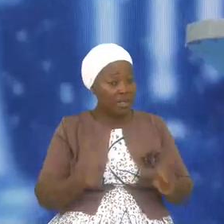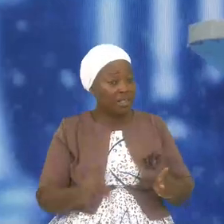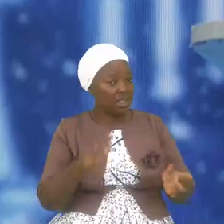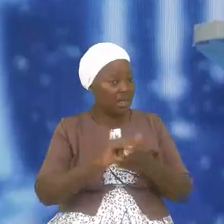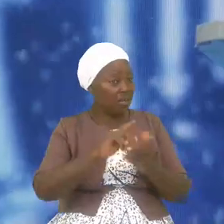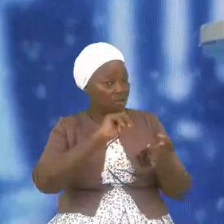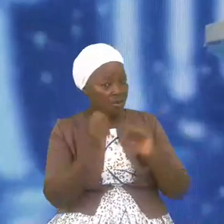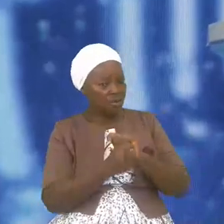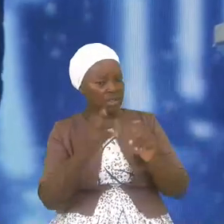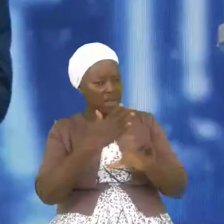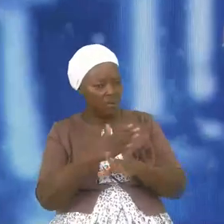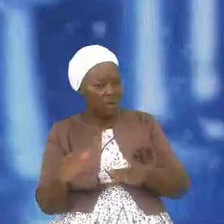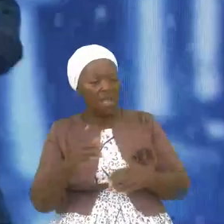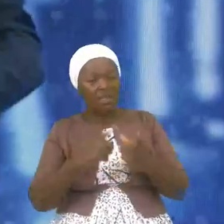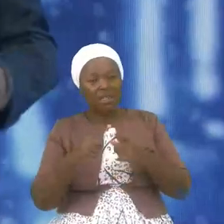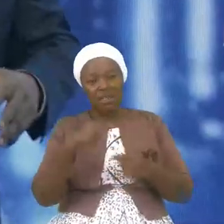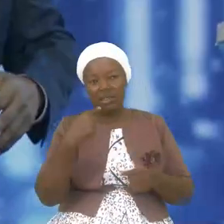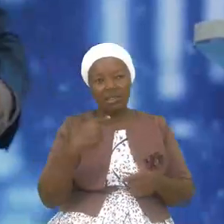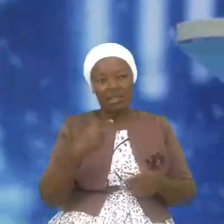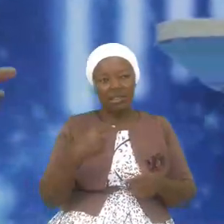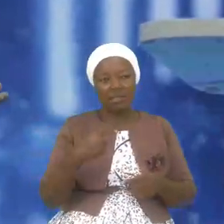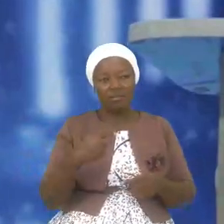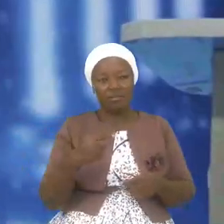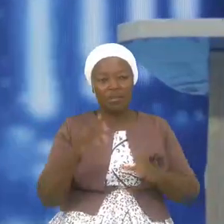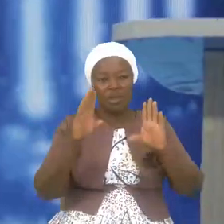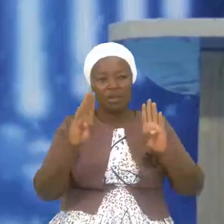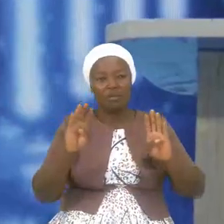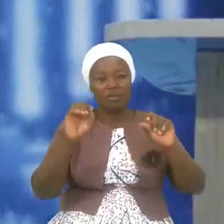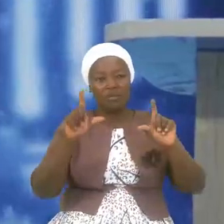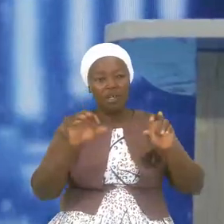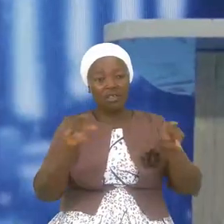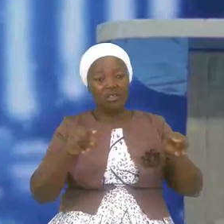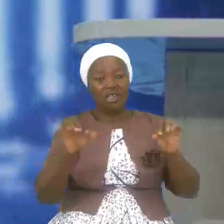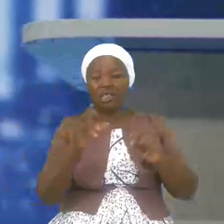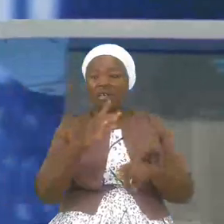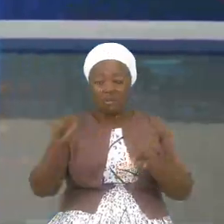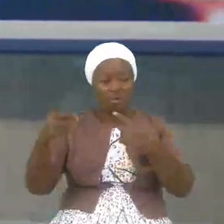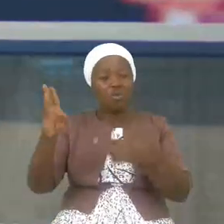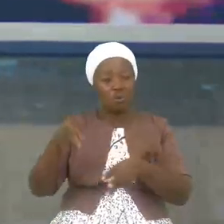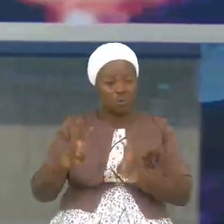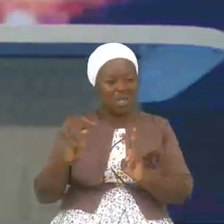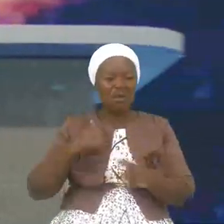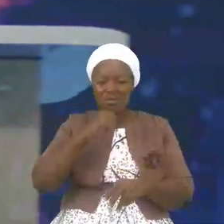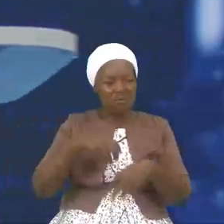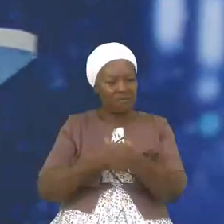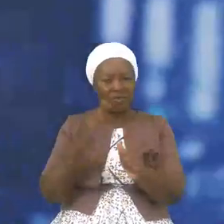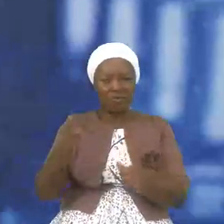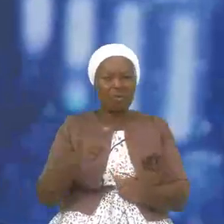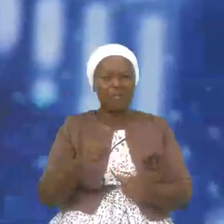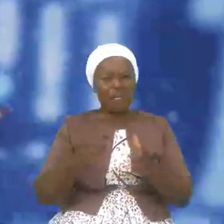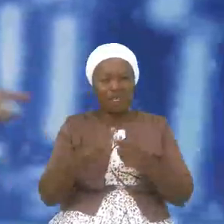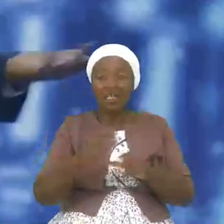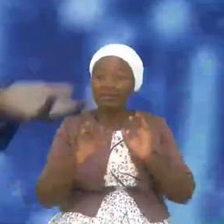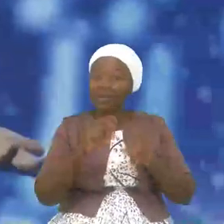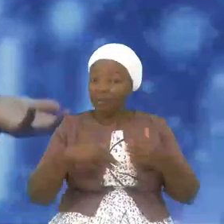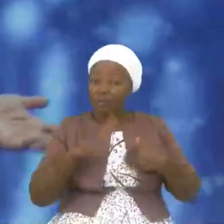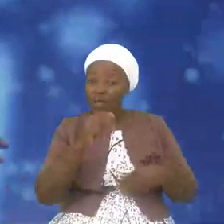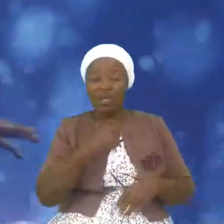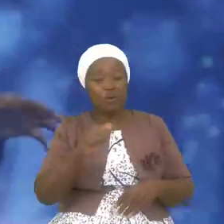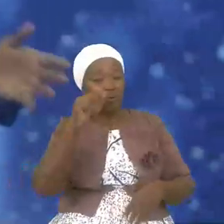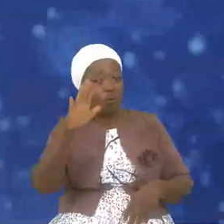personne qui se détourne et dit, « Belshazzar, va ton chemin, je ne te suivrai pas. » Alors si tu